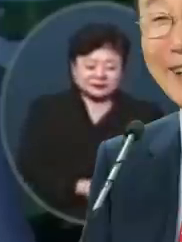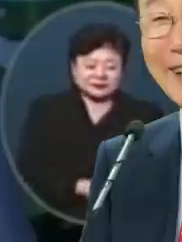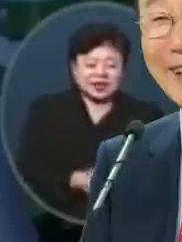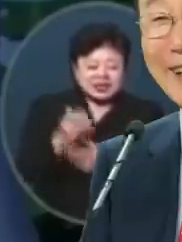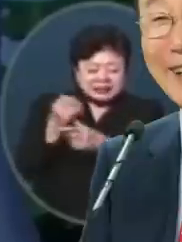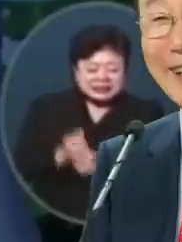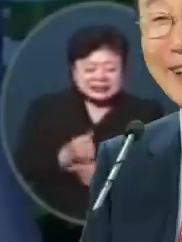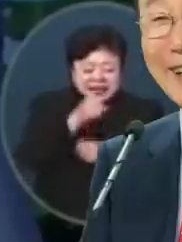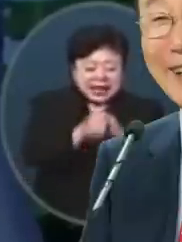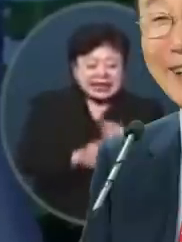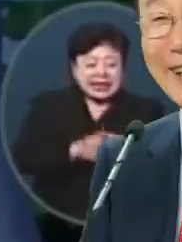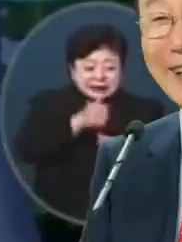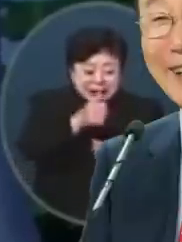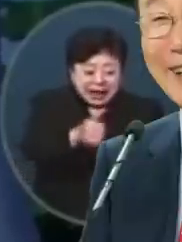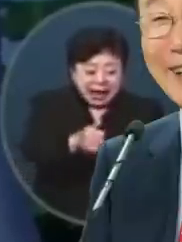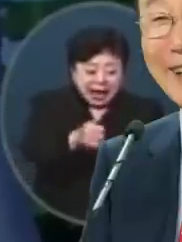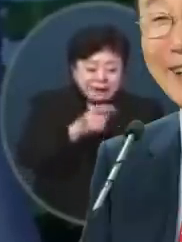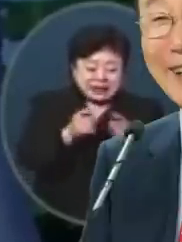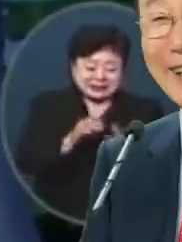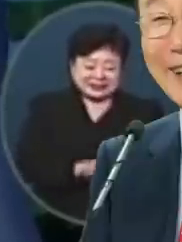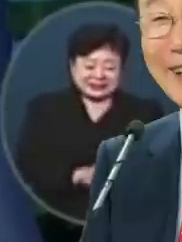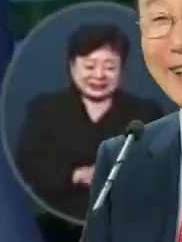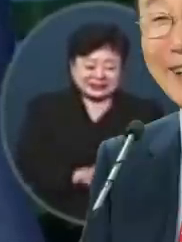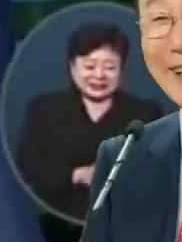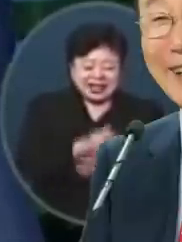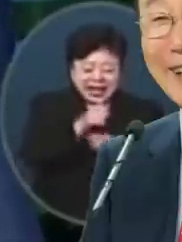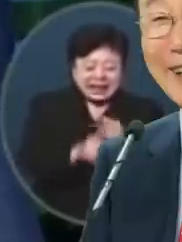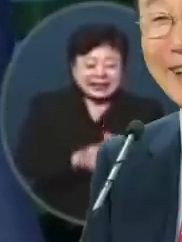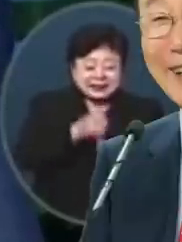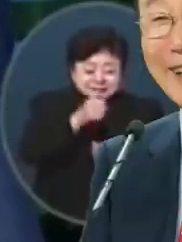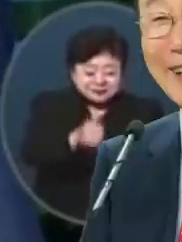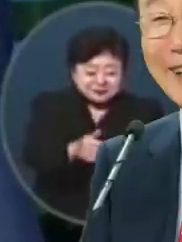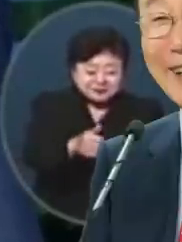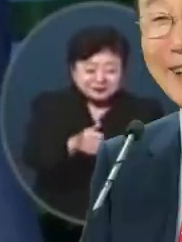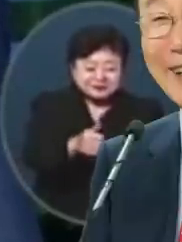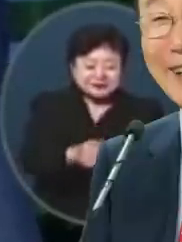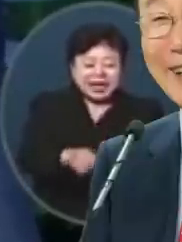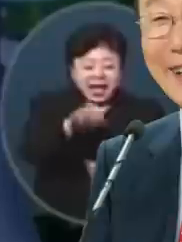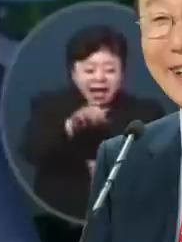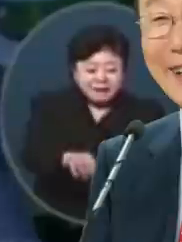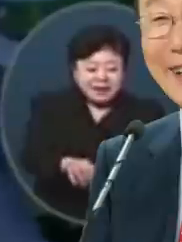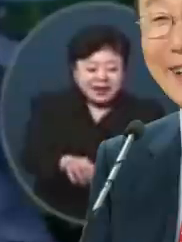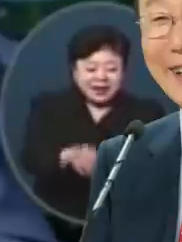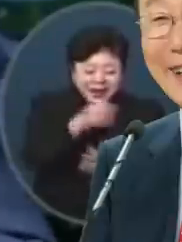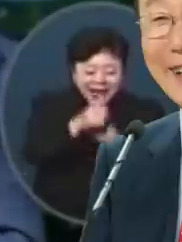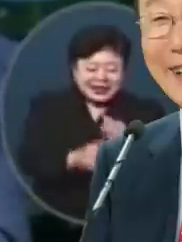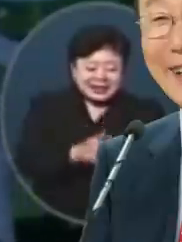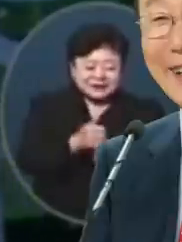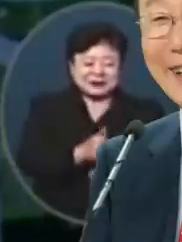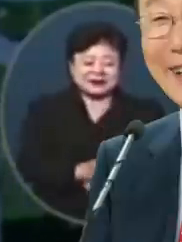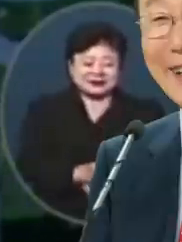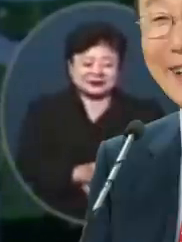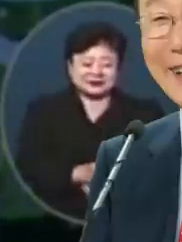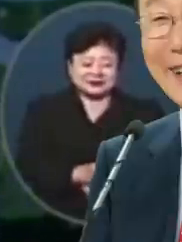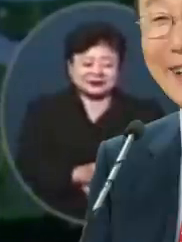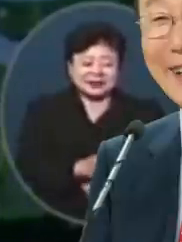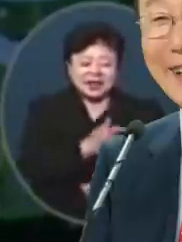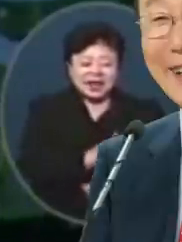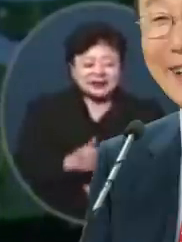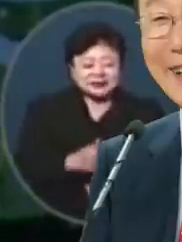의지하는 하나님이라고 우리가 하나님 앞에 나가면 하나님의